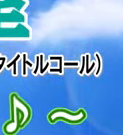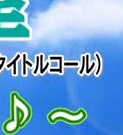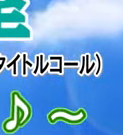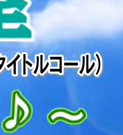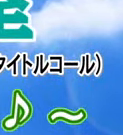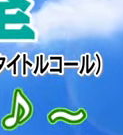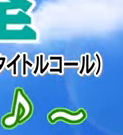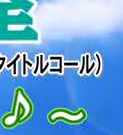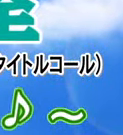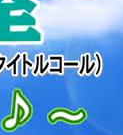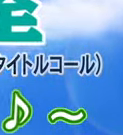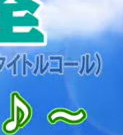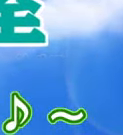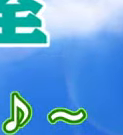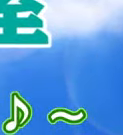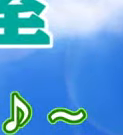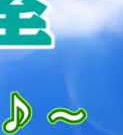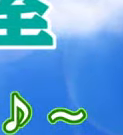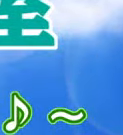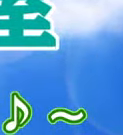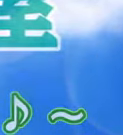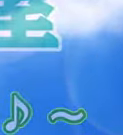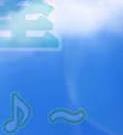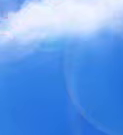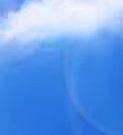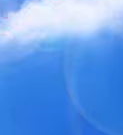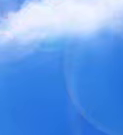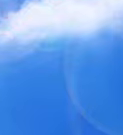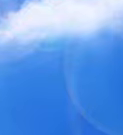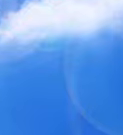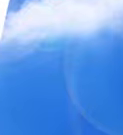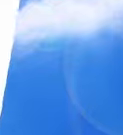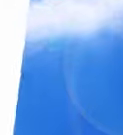岩手ワンコ広報室。